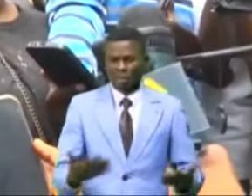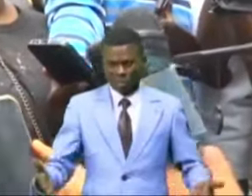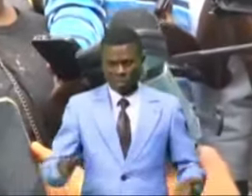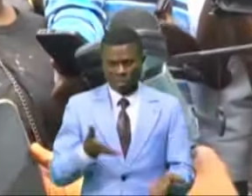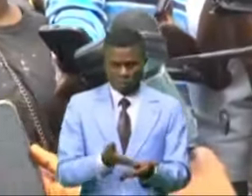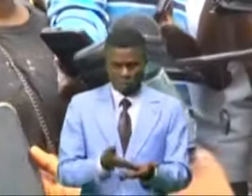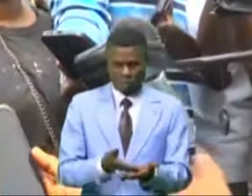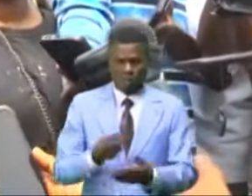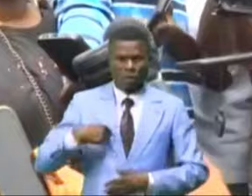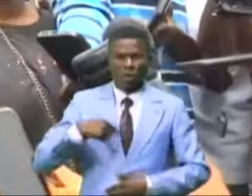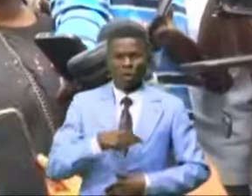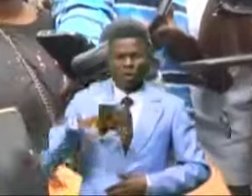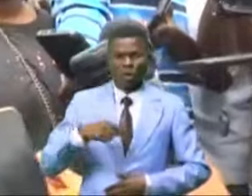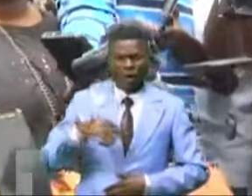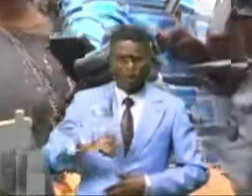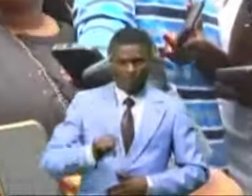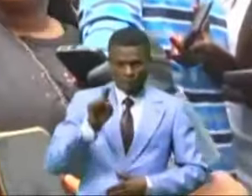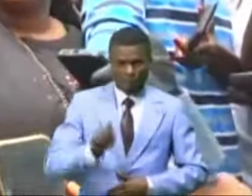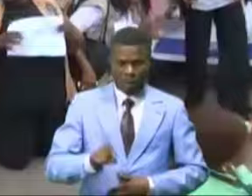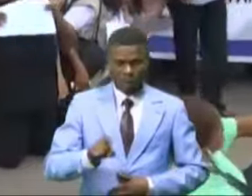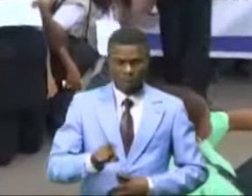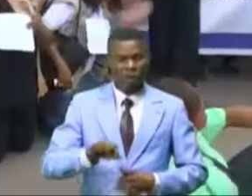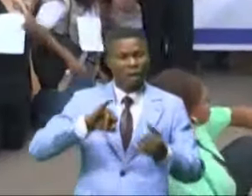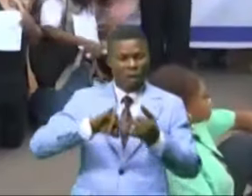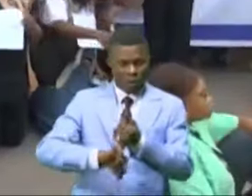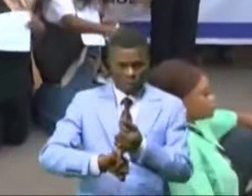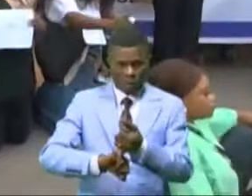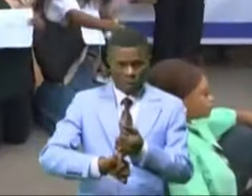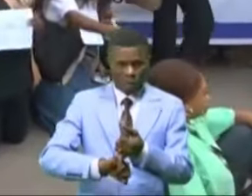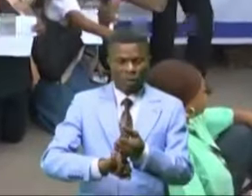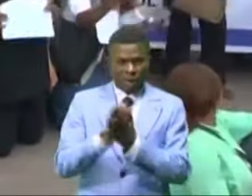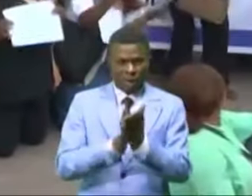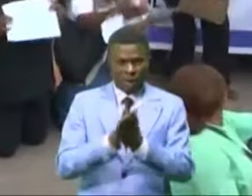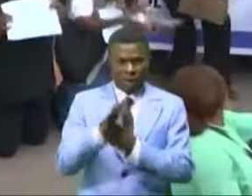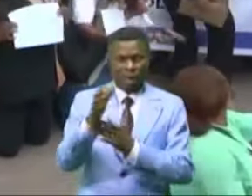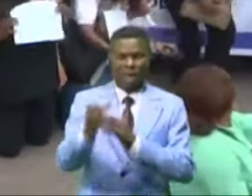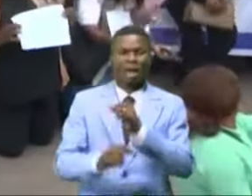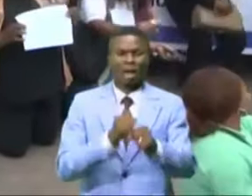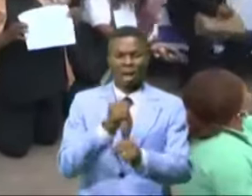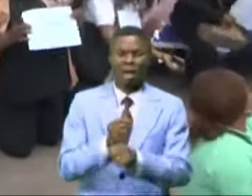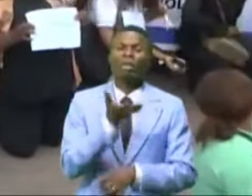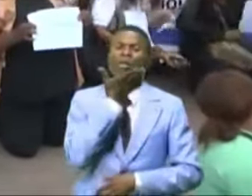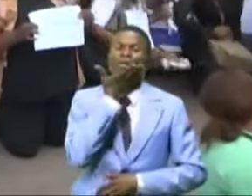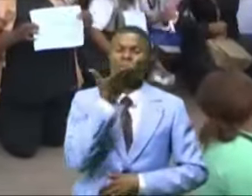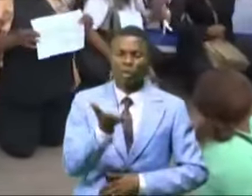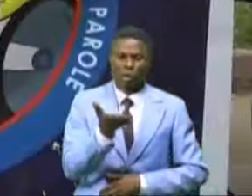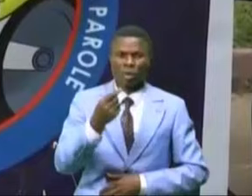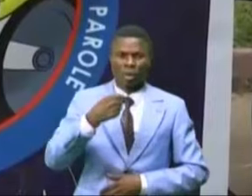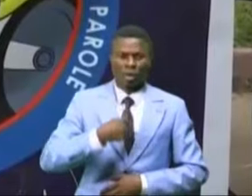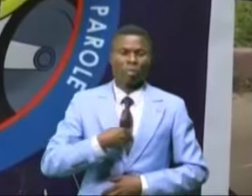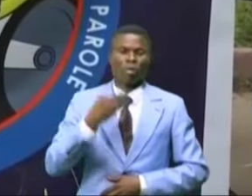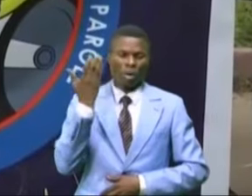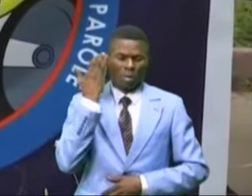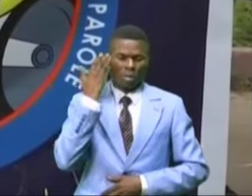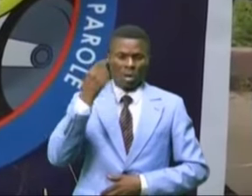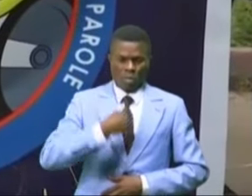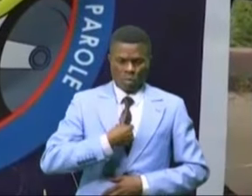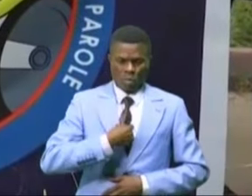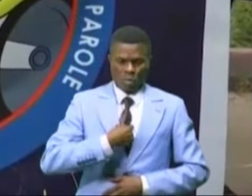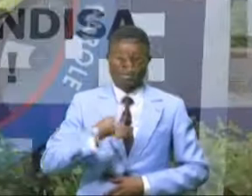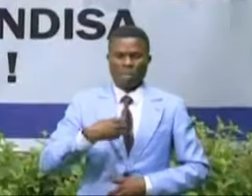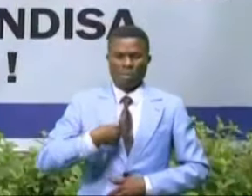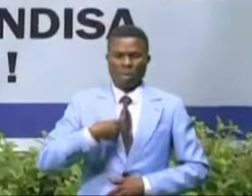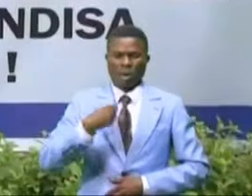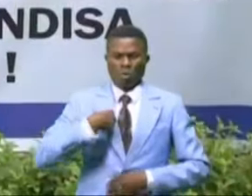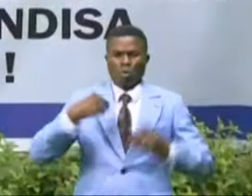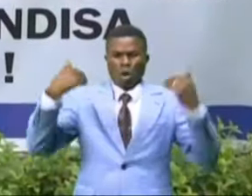ceci. Nous voulons accepter les mariages forcés aussi. Parce qu'il y a des ceux qui disent que non, je suis père, je suis mère, je suis